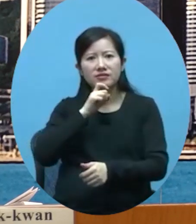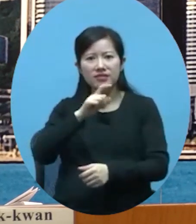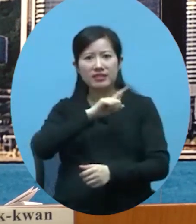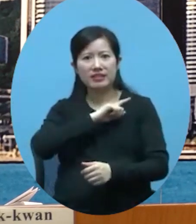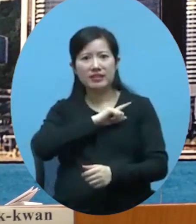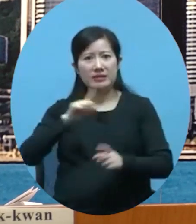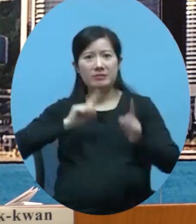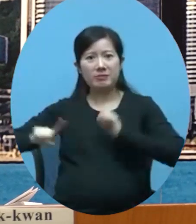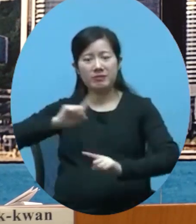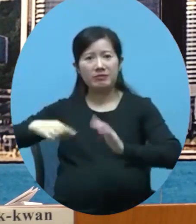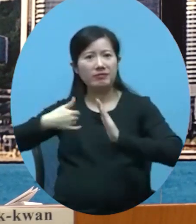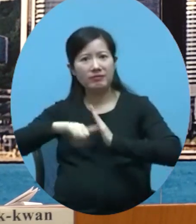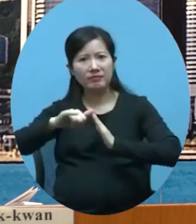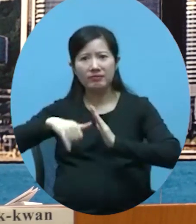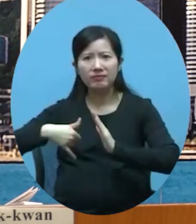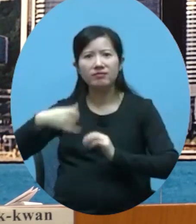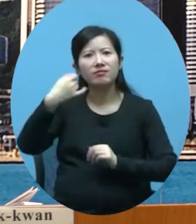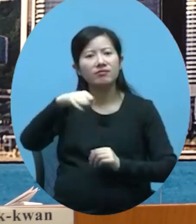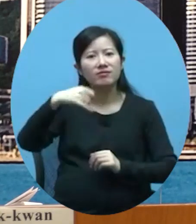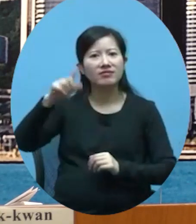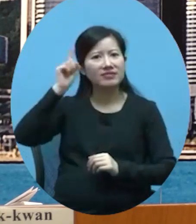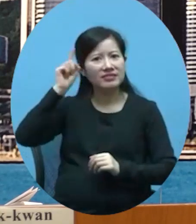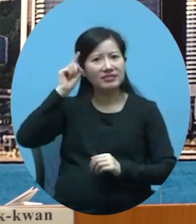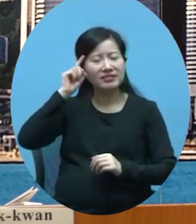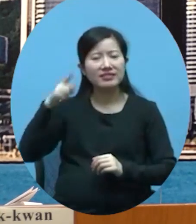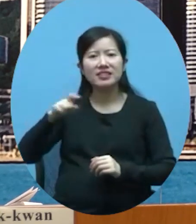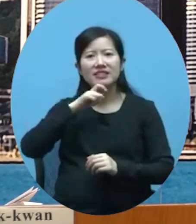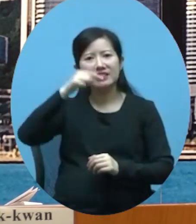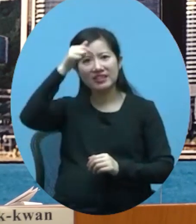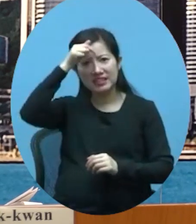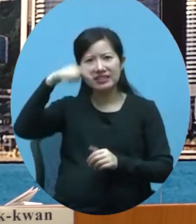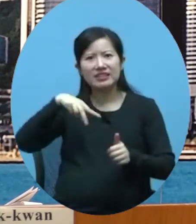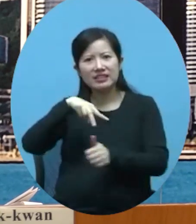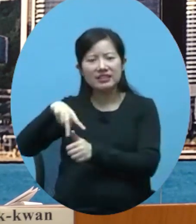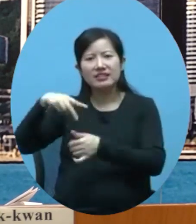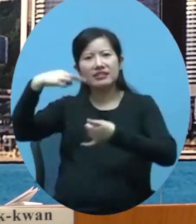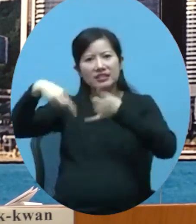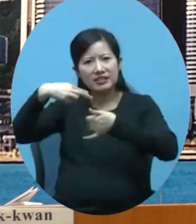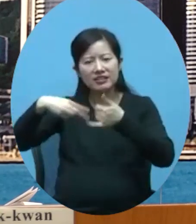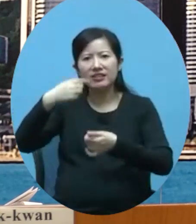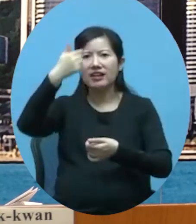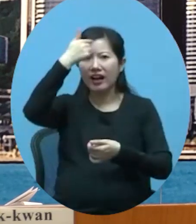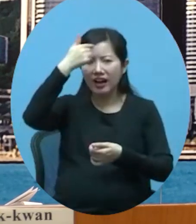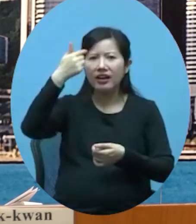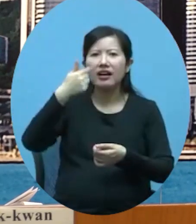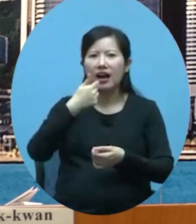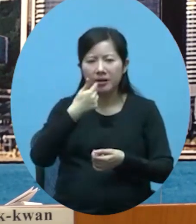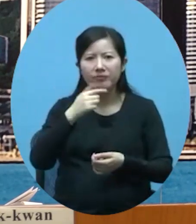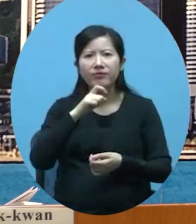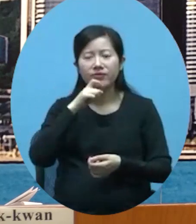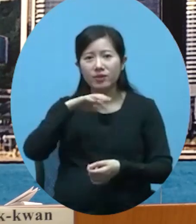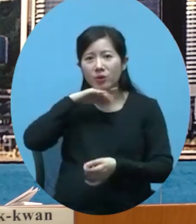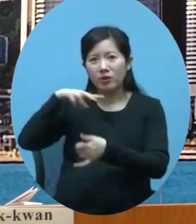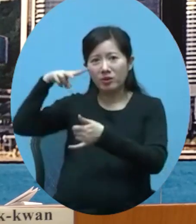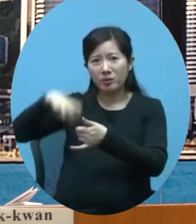還有也都有每天有醫療的醫學的監察去看他們的體溫和象徵一有任